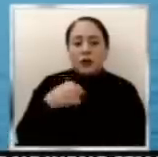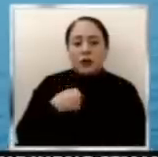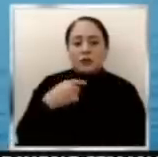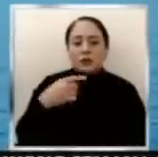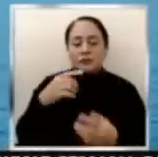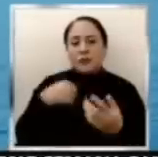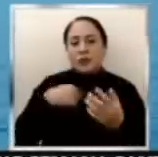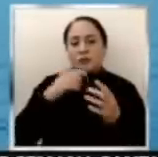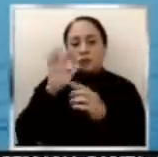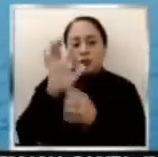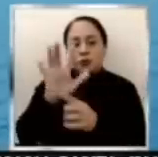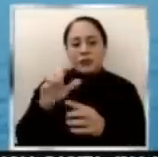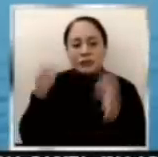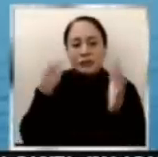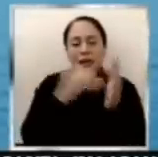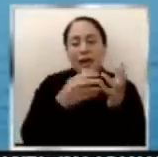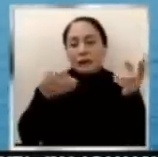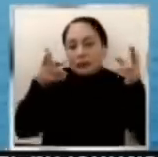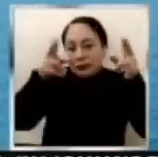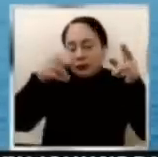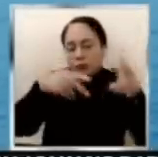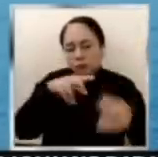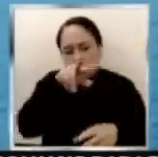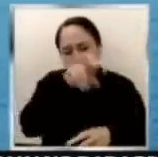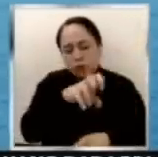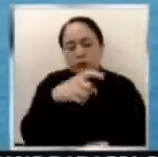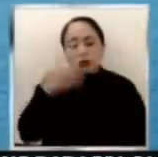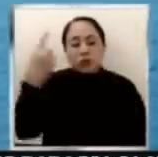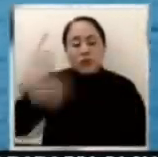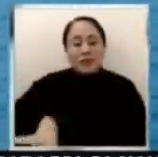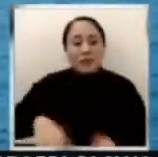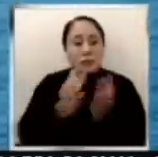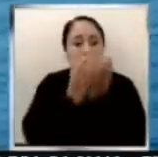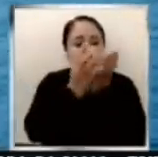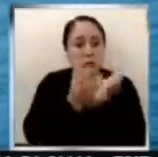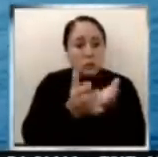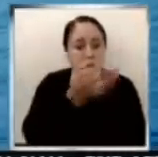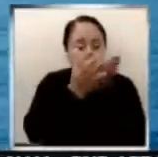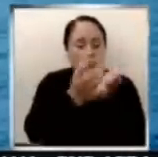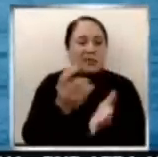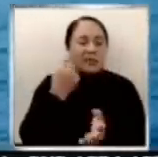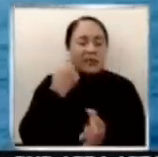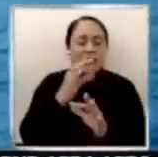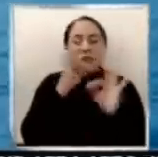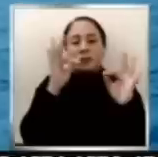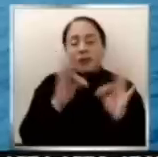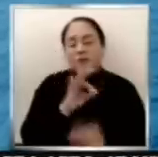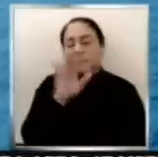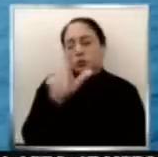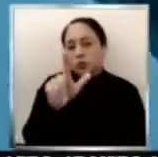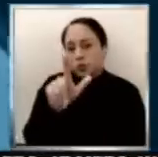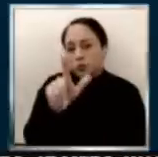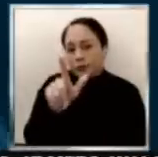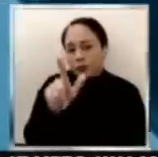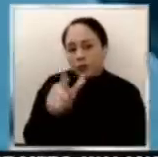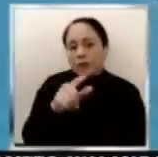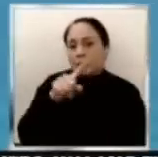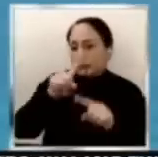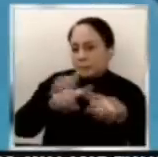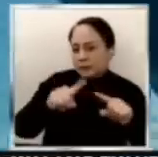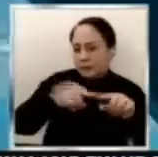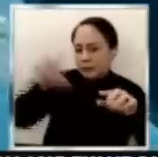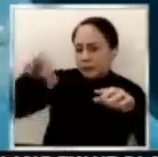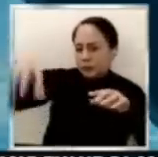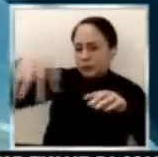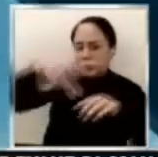mga namataang Chinese militia vessels nitong February 21. Sa iba't ibang bahagi ng West Philippine Sea na